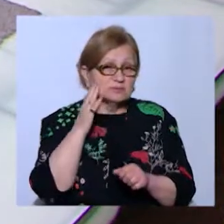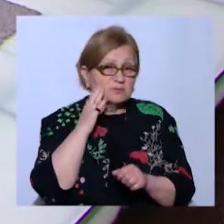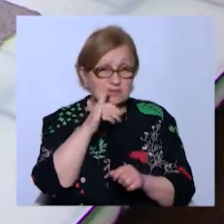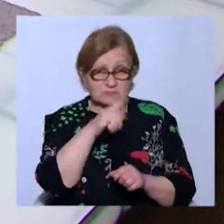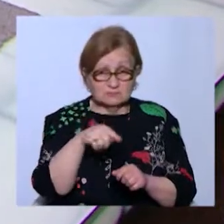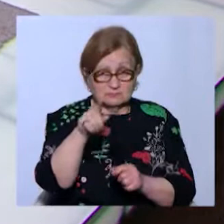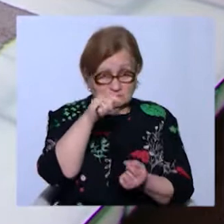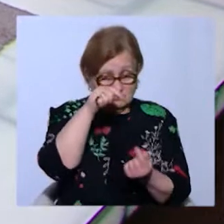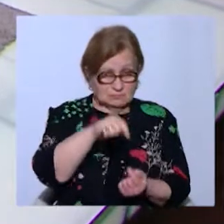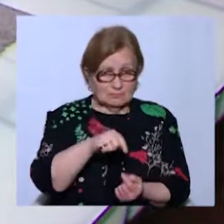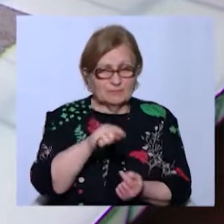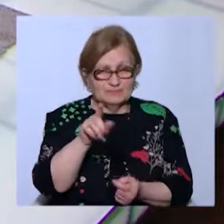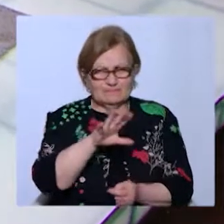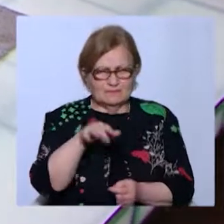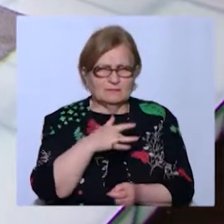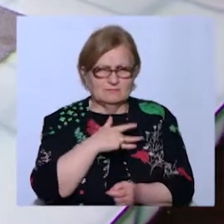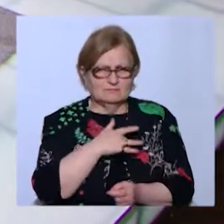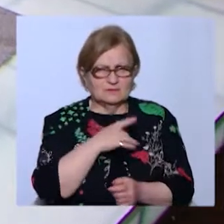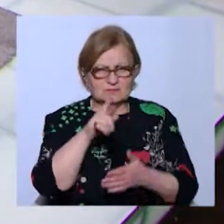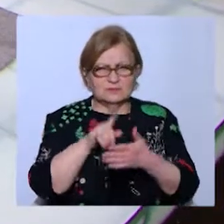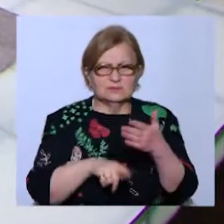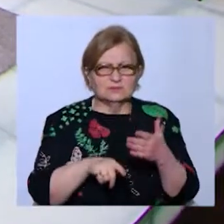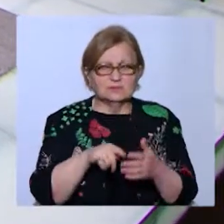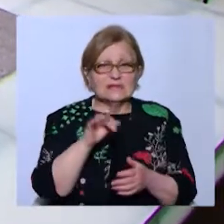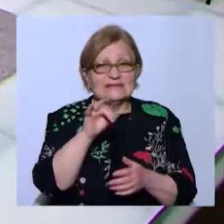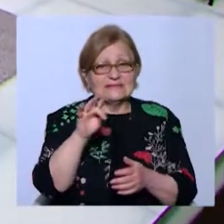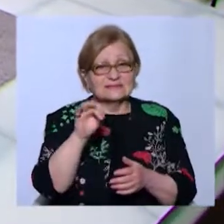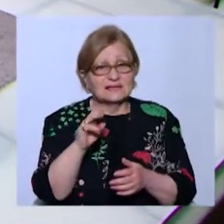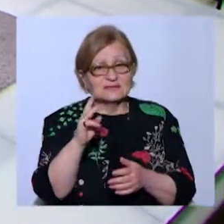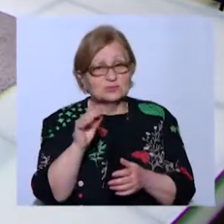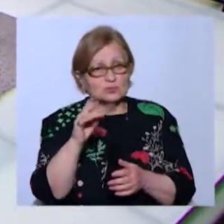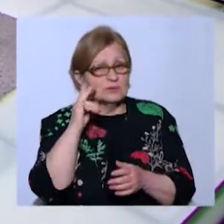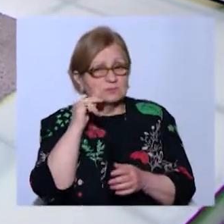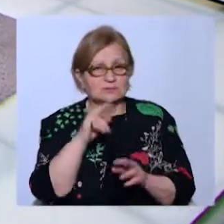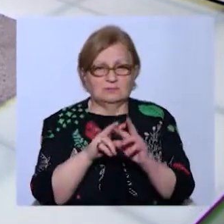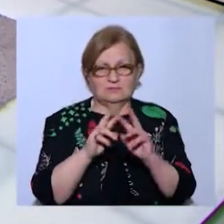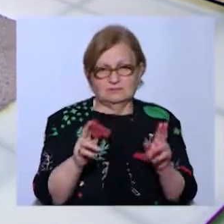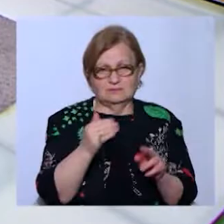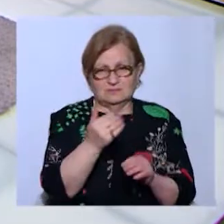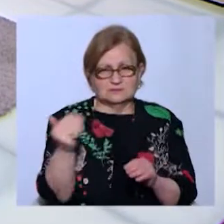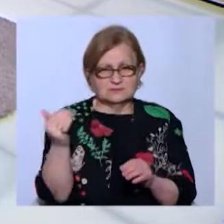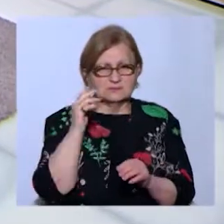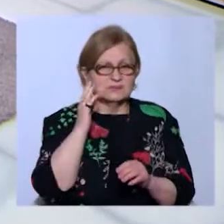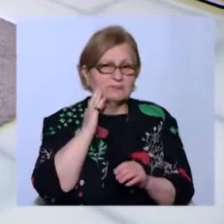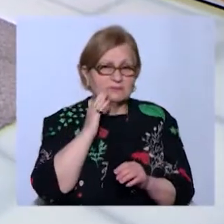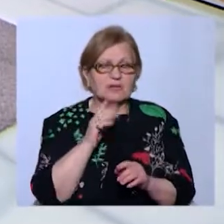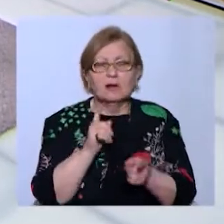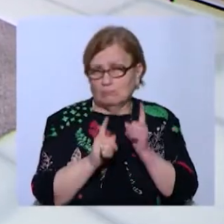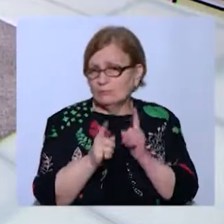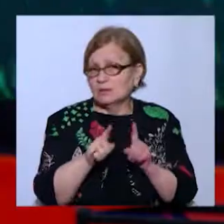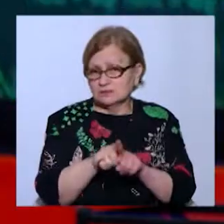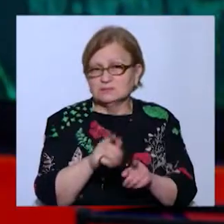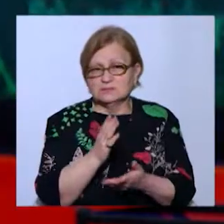ფორმულები, ინტუიციურად ადვილად დასაჯერებელია, რომ ირაციონალური რიცხვისთვისაც სამართლიანი იყოს ყველა ეს ფორმულა და მართლაც ასე არის,